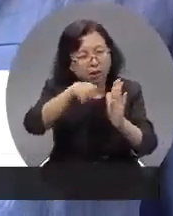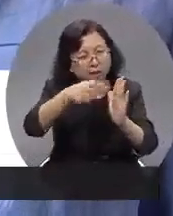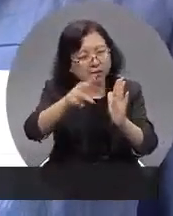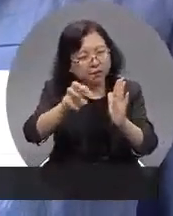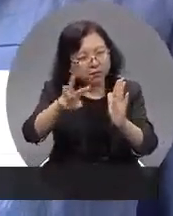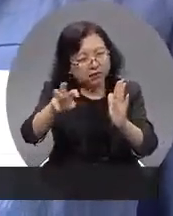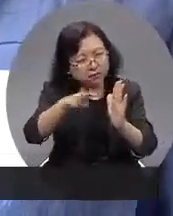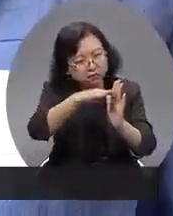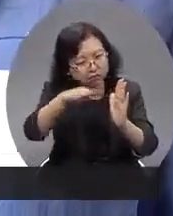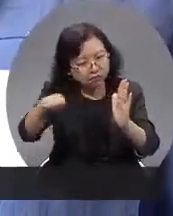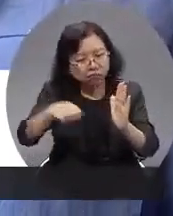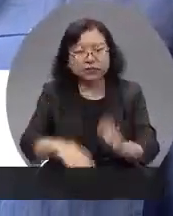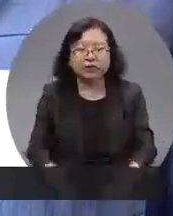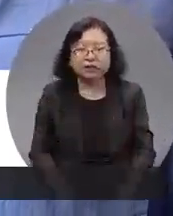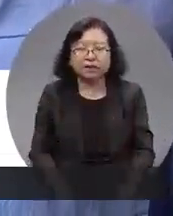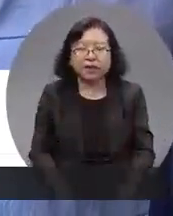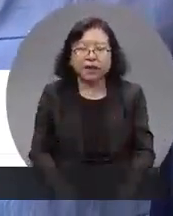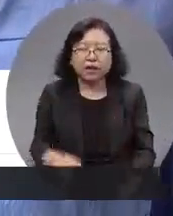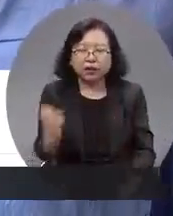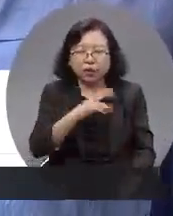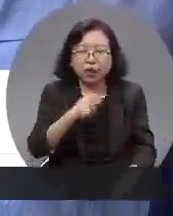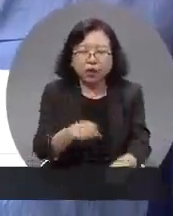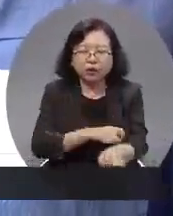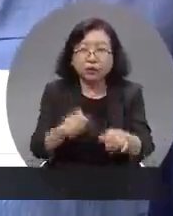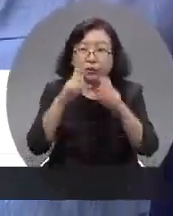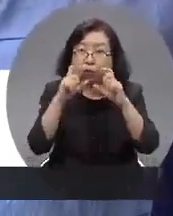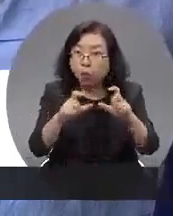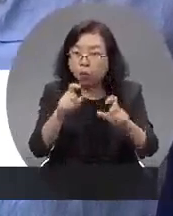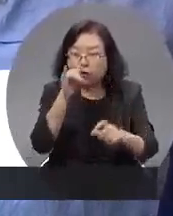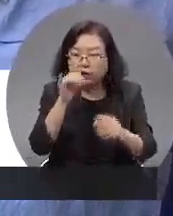133m를 유지하고 호우특보가 발효되면